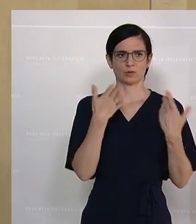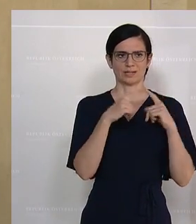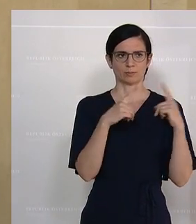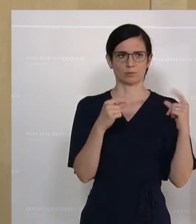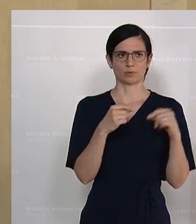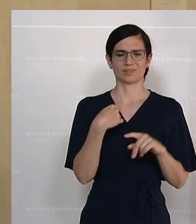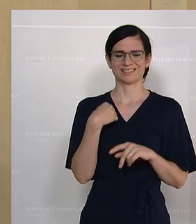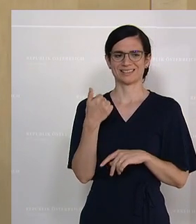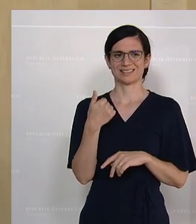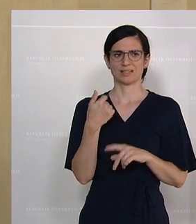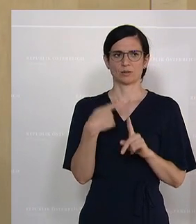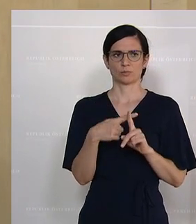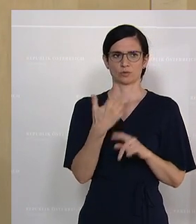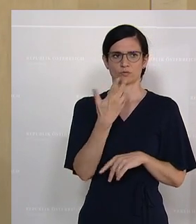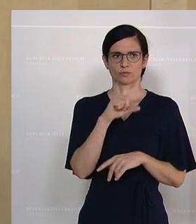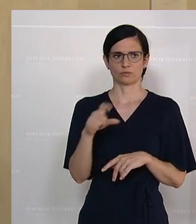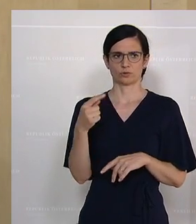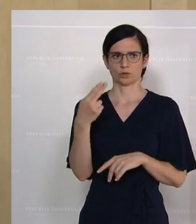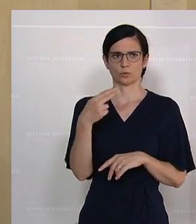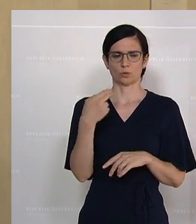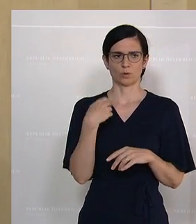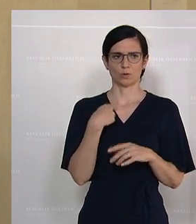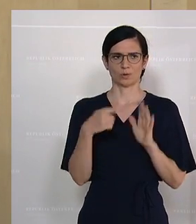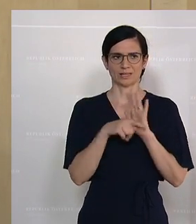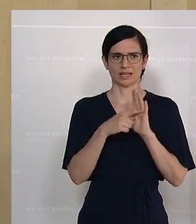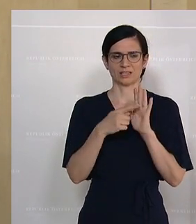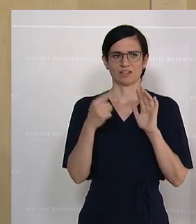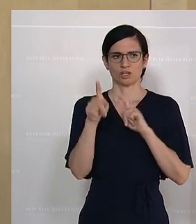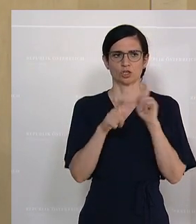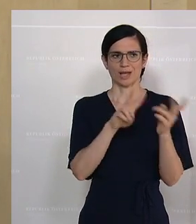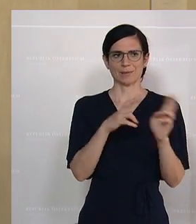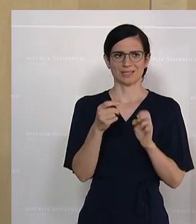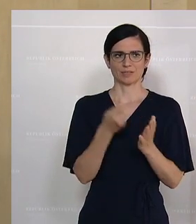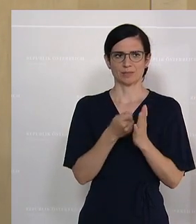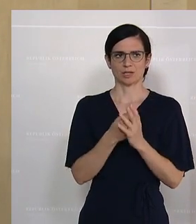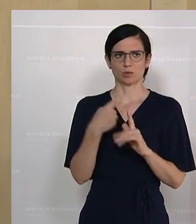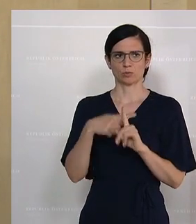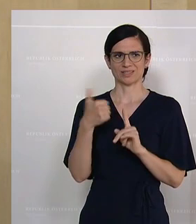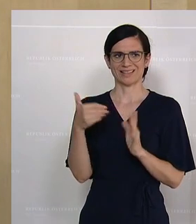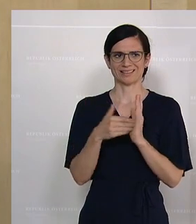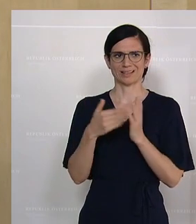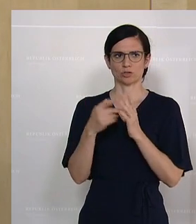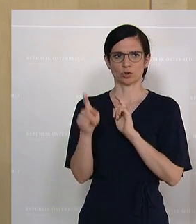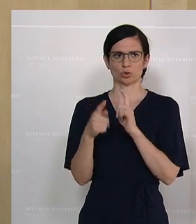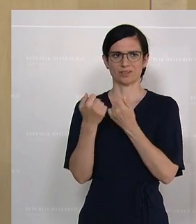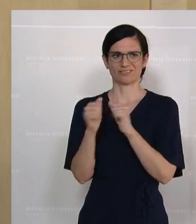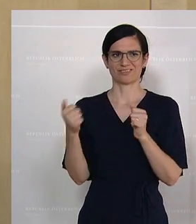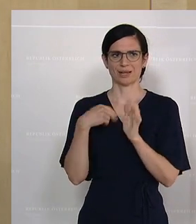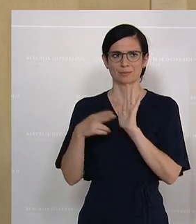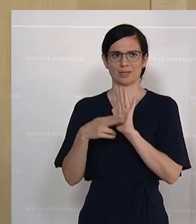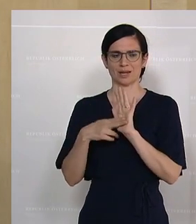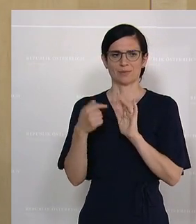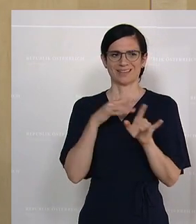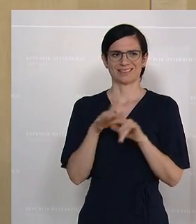einmalzahlung plus 500 euro negativsteuer absetzbetrag plus 1000 euro steuerfrei prämie plus 150